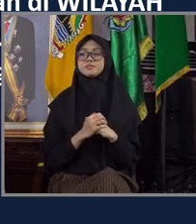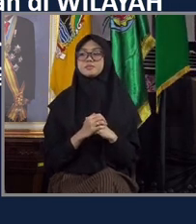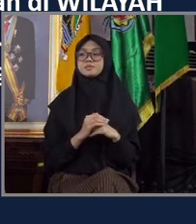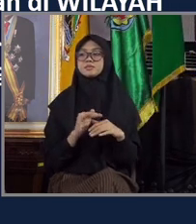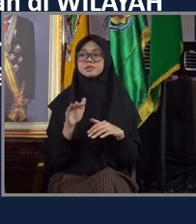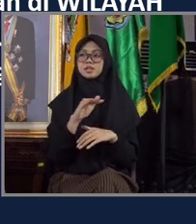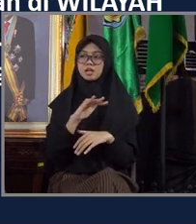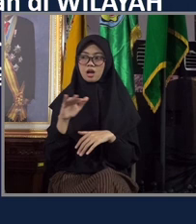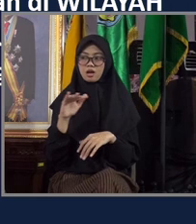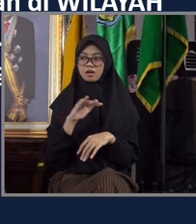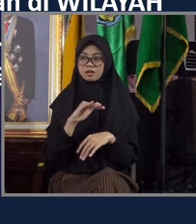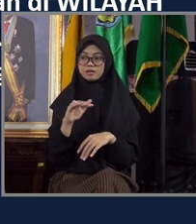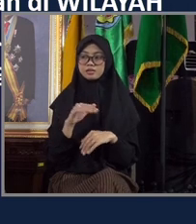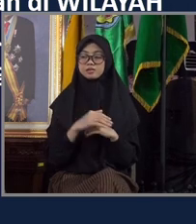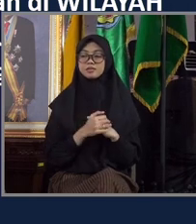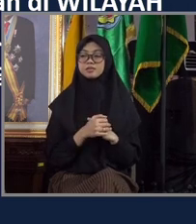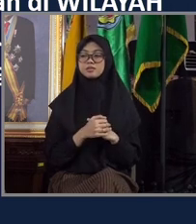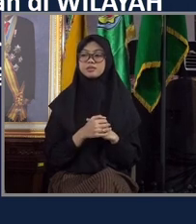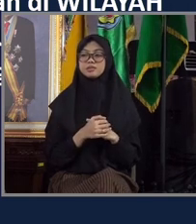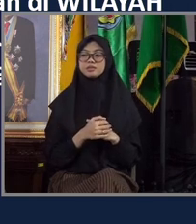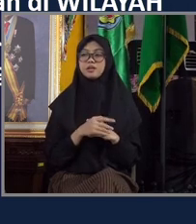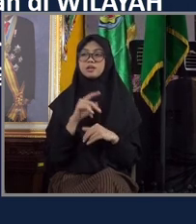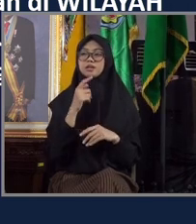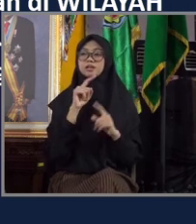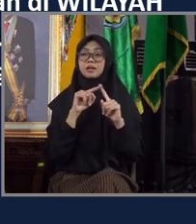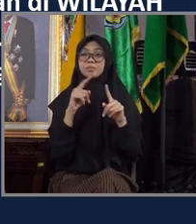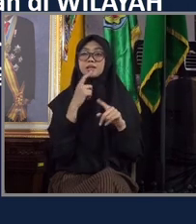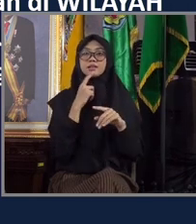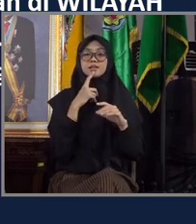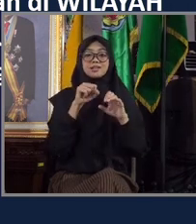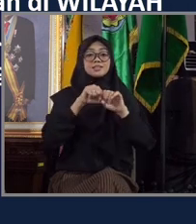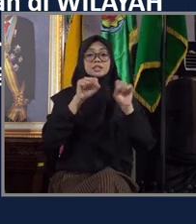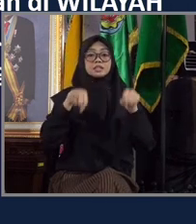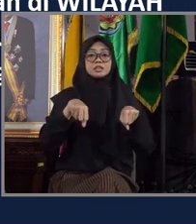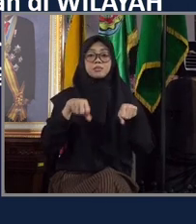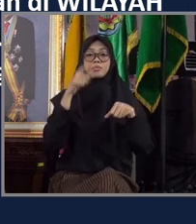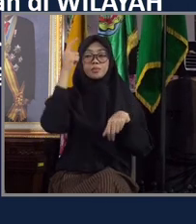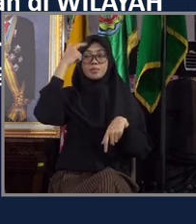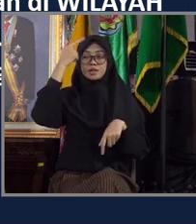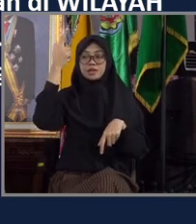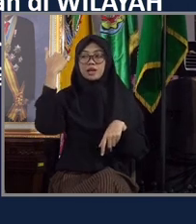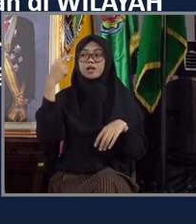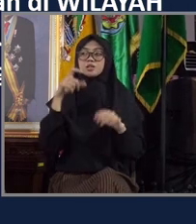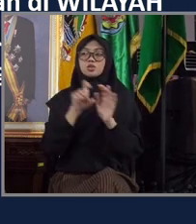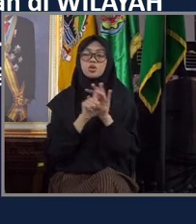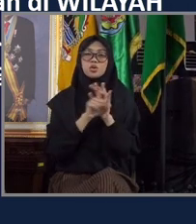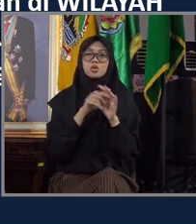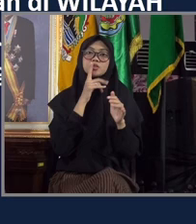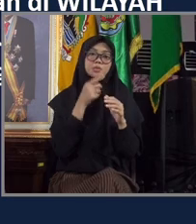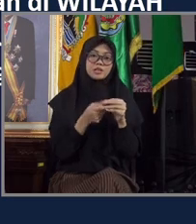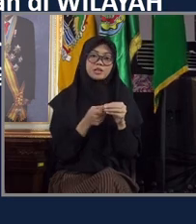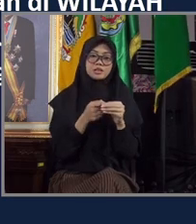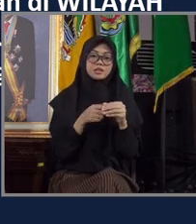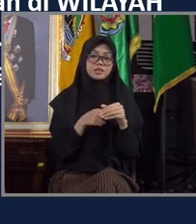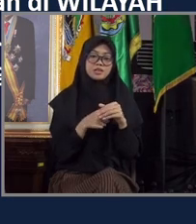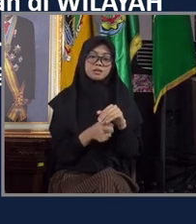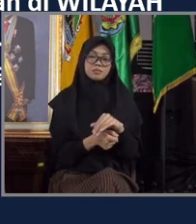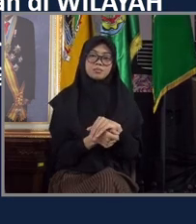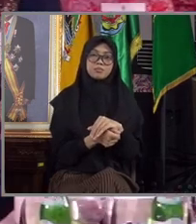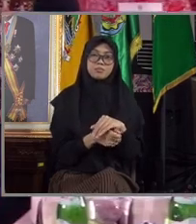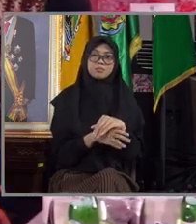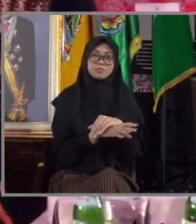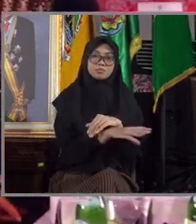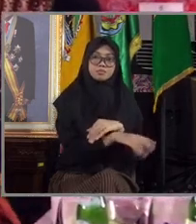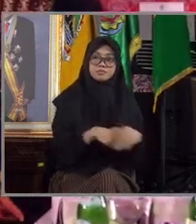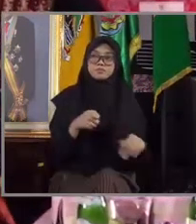Hai biasanya soal tanah yang kedua Jadi kalau birokrasi rumit soal tanah dan pungli itu tiga biasanya menjadi pertanyaan kalau bapak itu